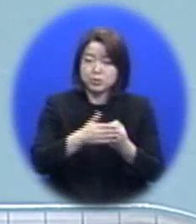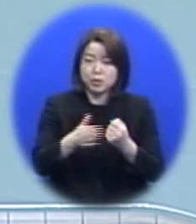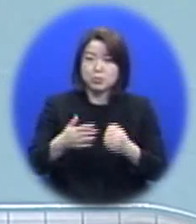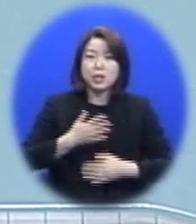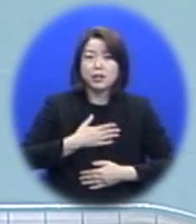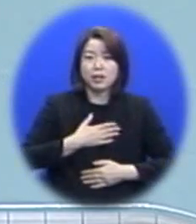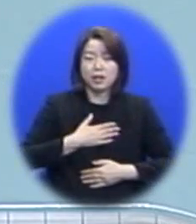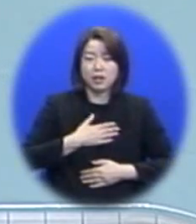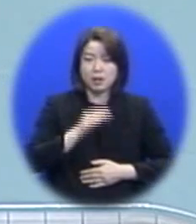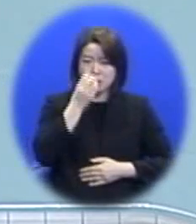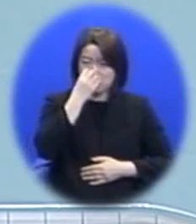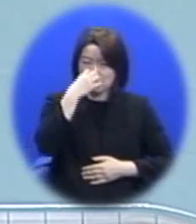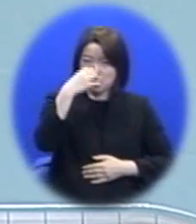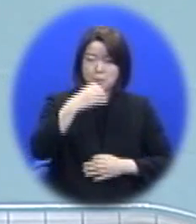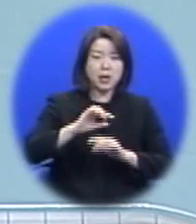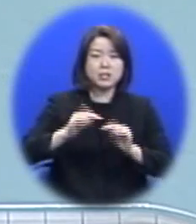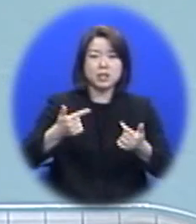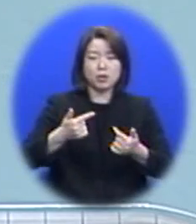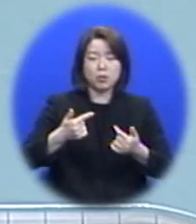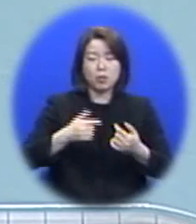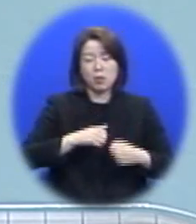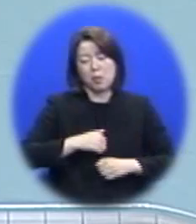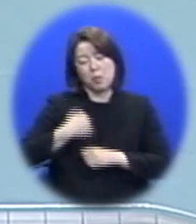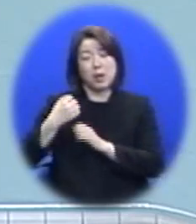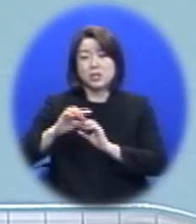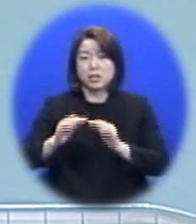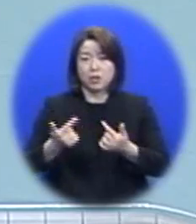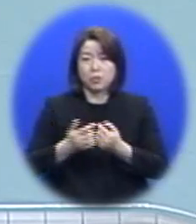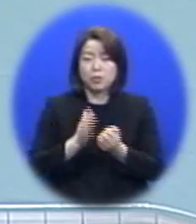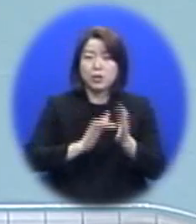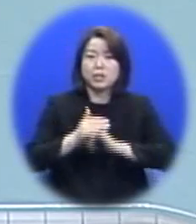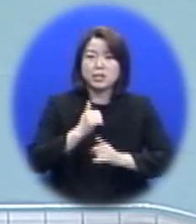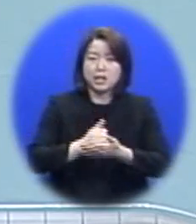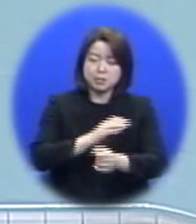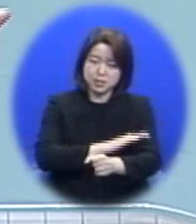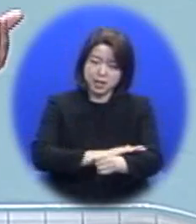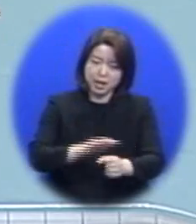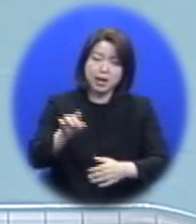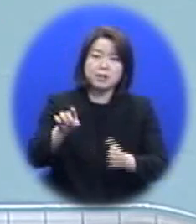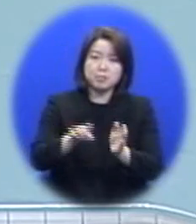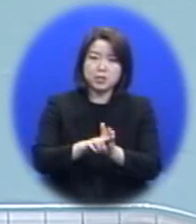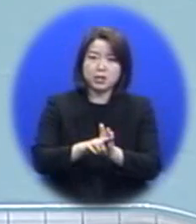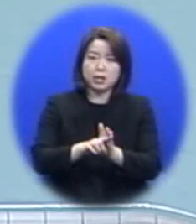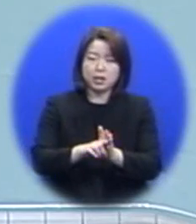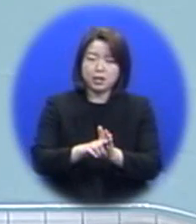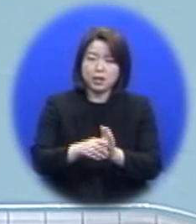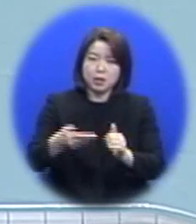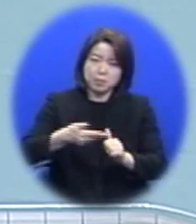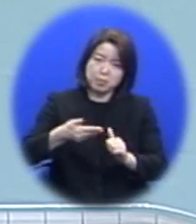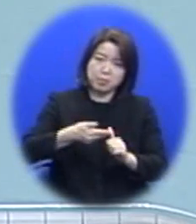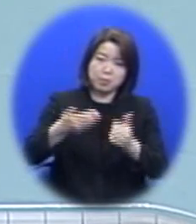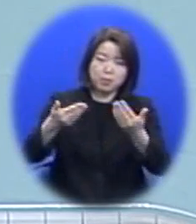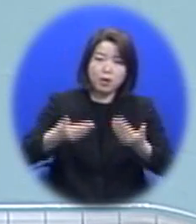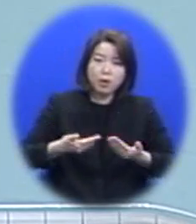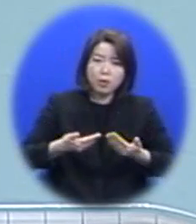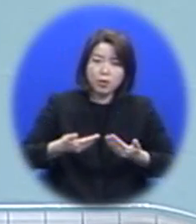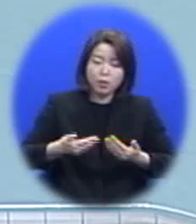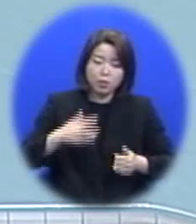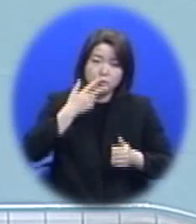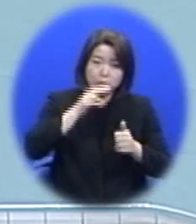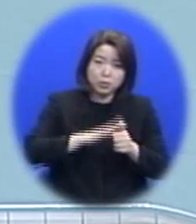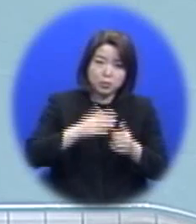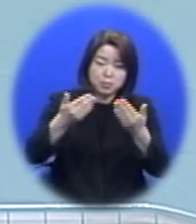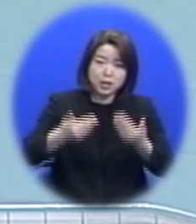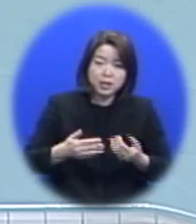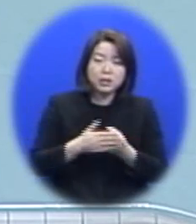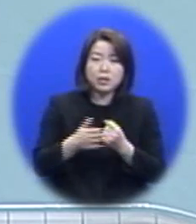내가 교만하지 않고 나태해지지 않고 그리고 예수님을 제대로 믿게 그렇게 자극을 받고 도전을 받으니